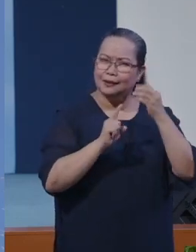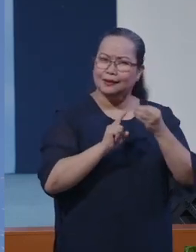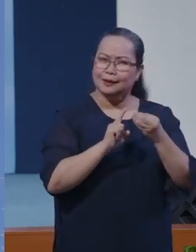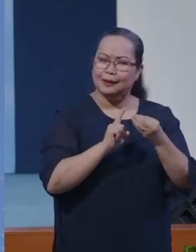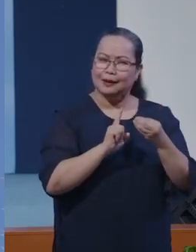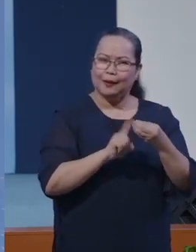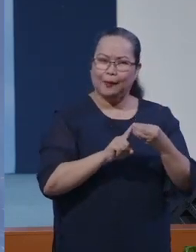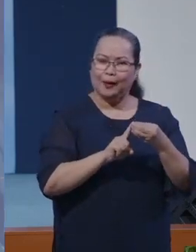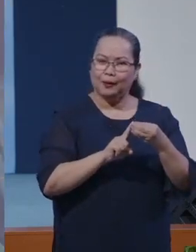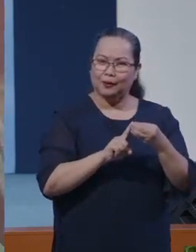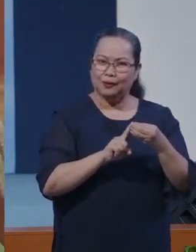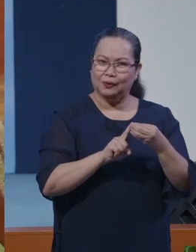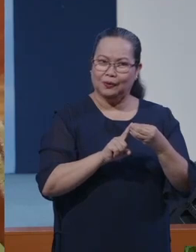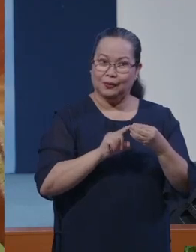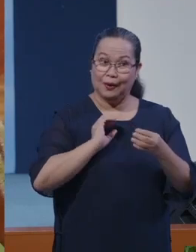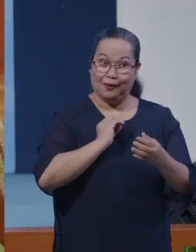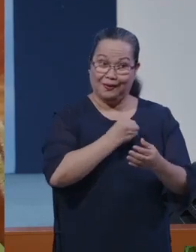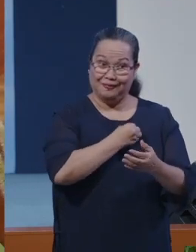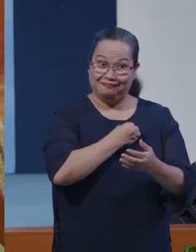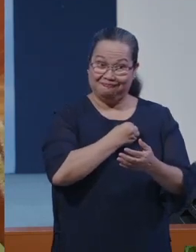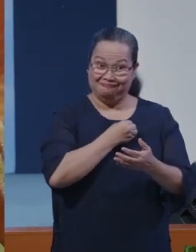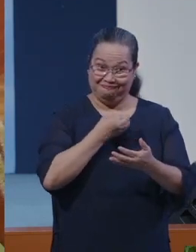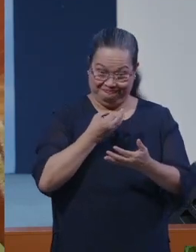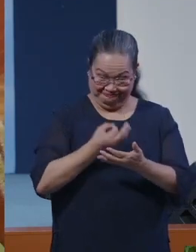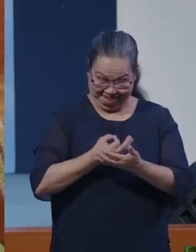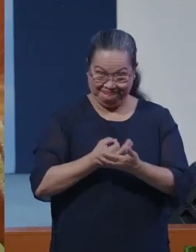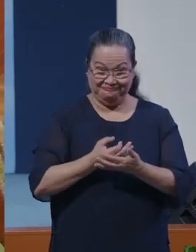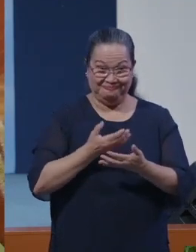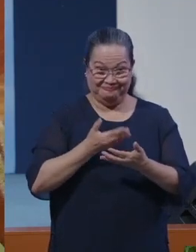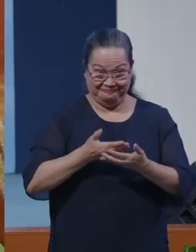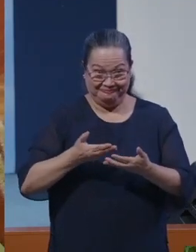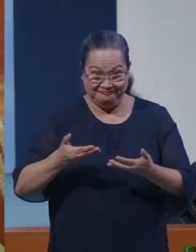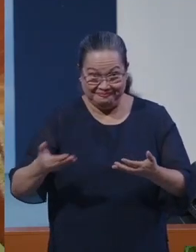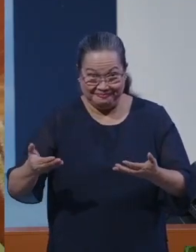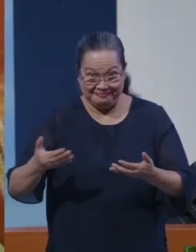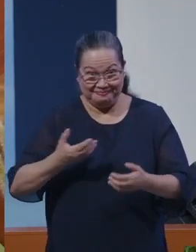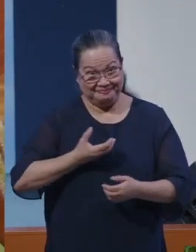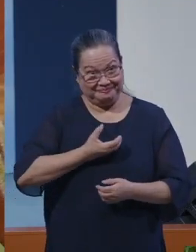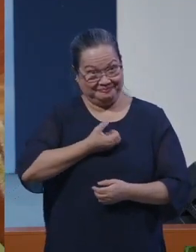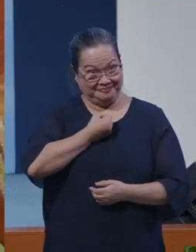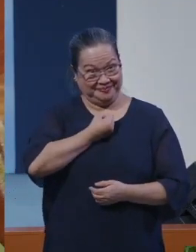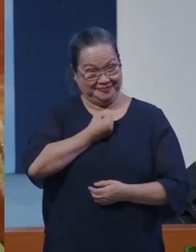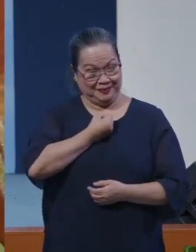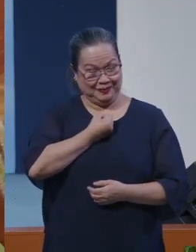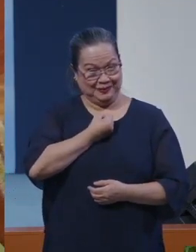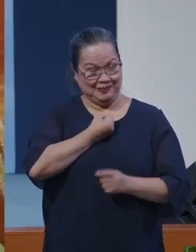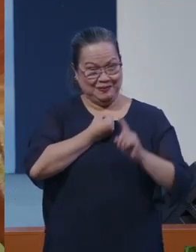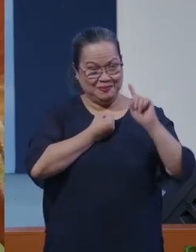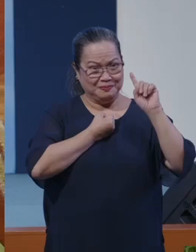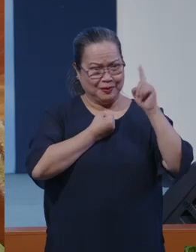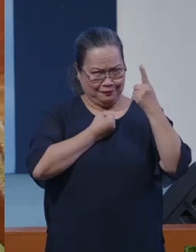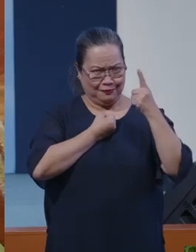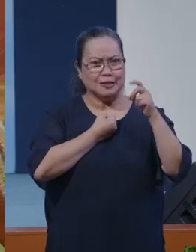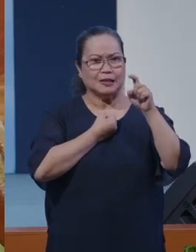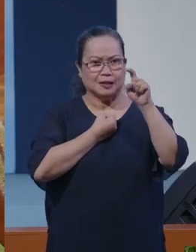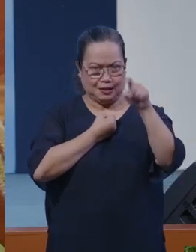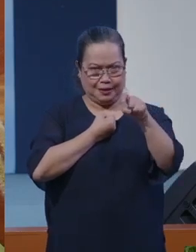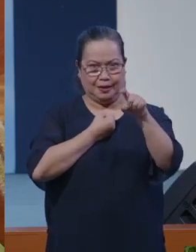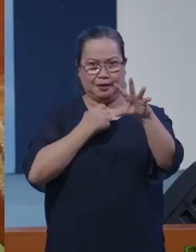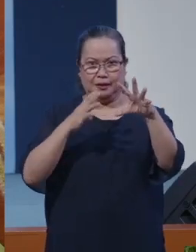sa ating mga paghahari? Ang una natin kailangan tanggapin